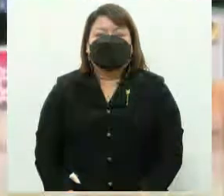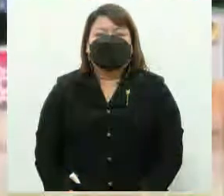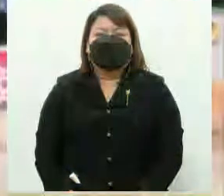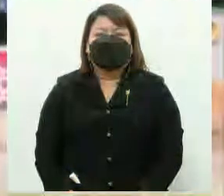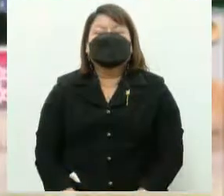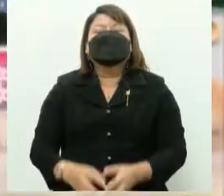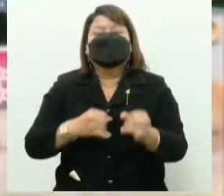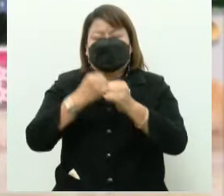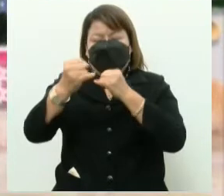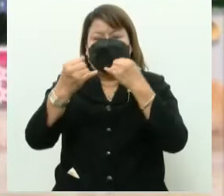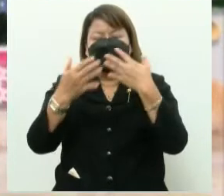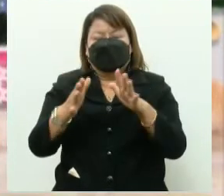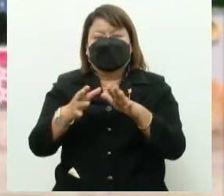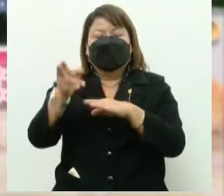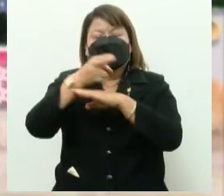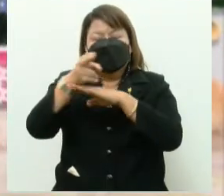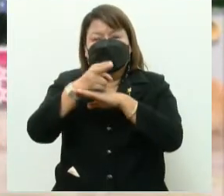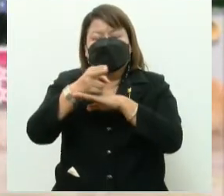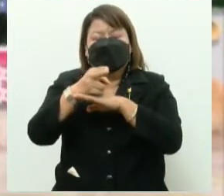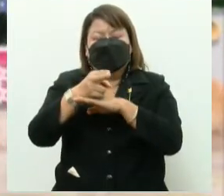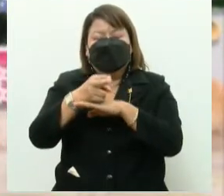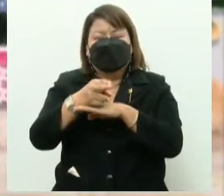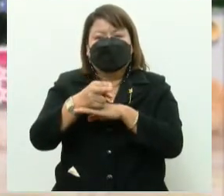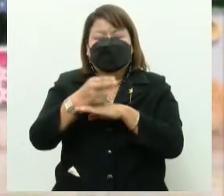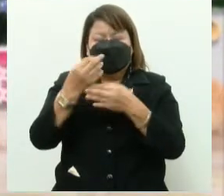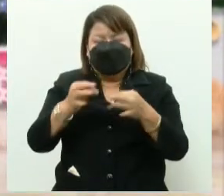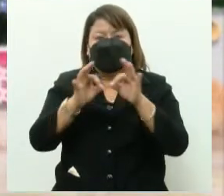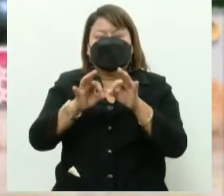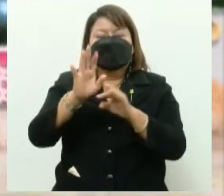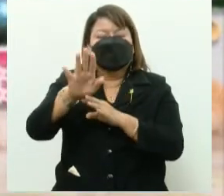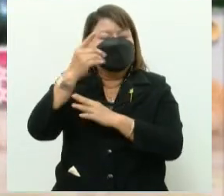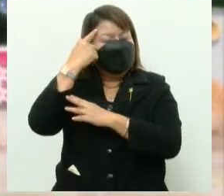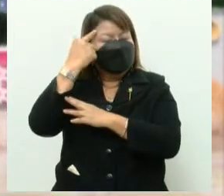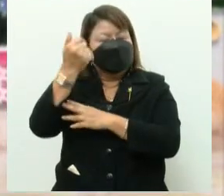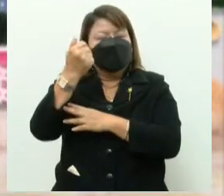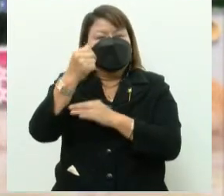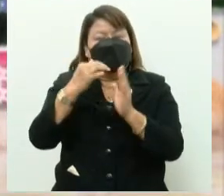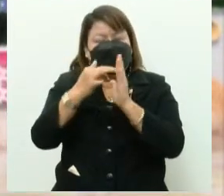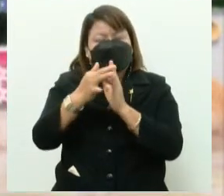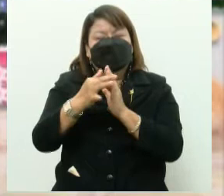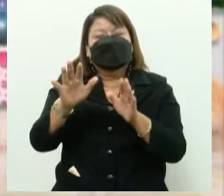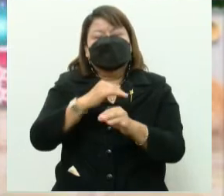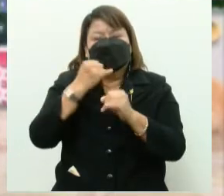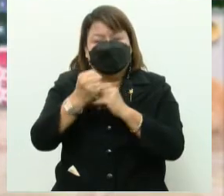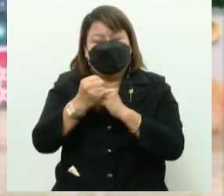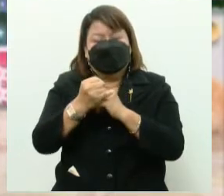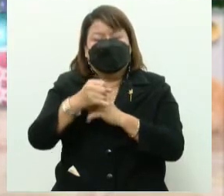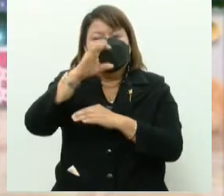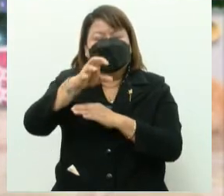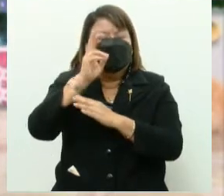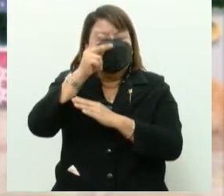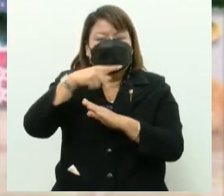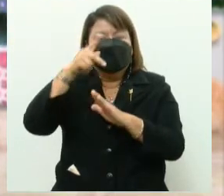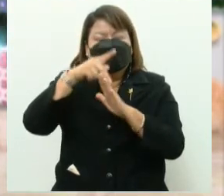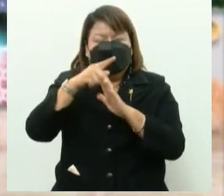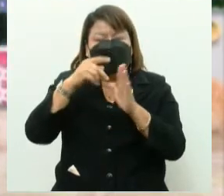จบลงไปแล้วนะคะสำหรับ VTR มรดกล้ำค่าทางภูมิปัญญาสู่การศึกษาไม่รู้จบค่ะพี่มีน ค่ ะทางสังกัดสำนักงานเขตพื้นที่การศึ